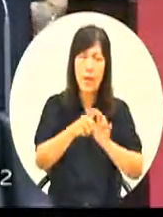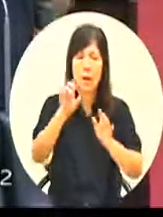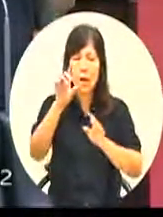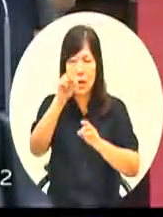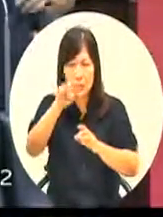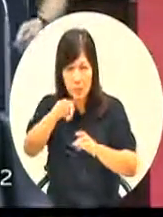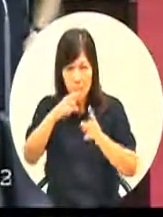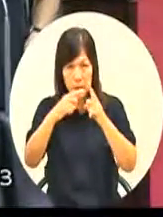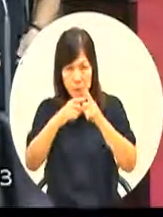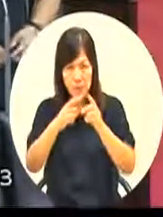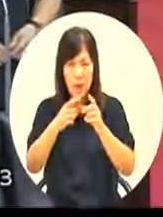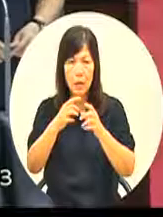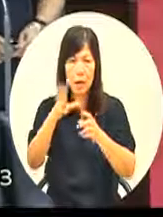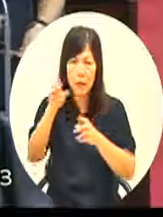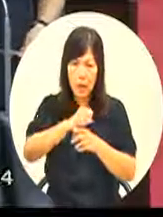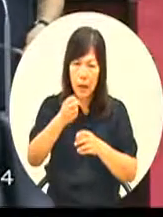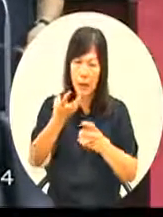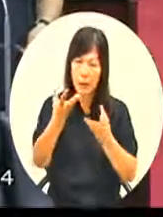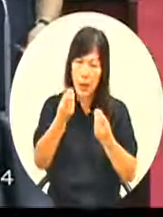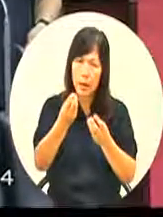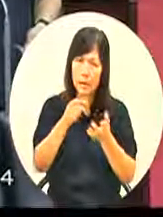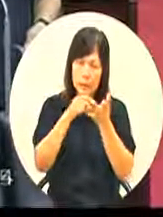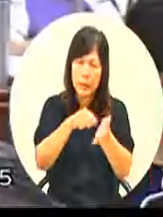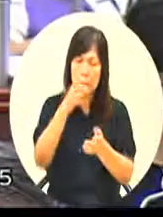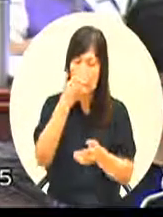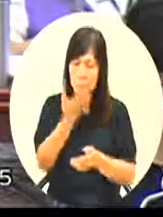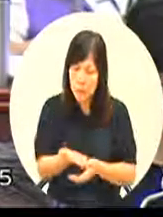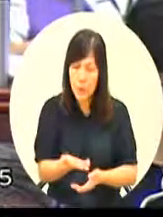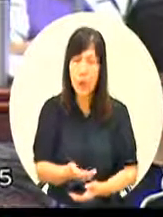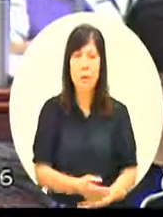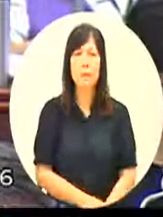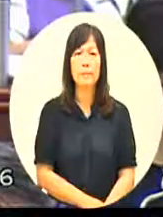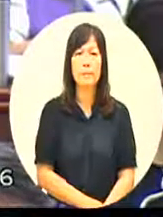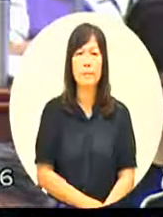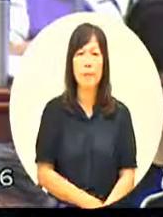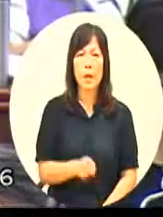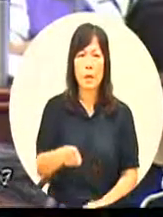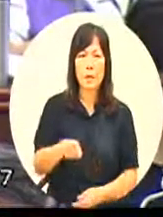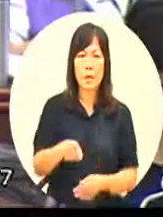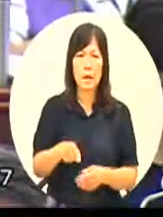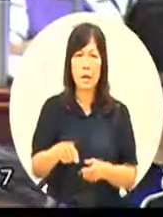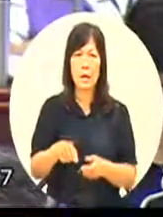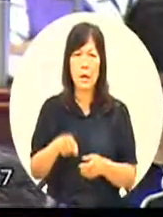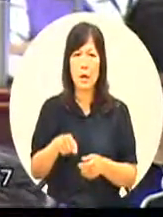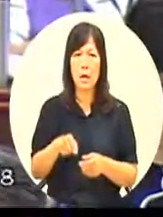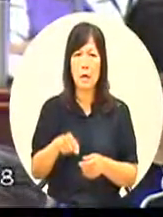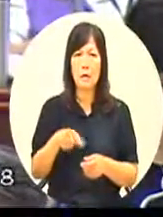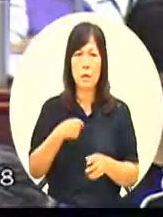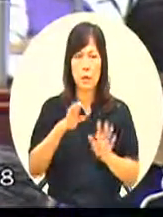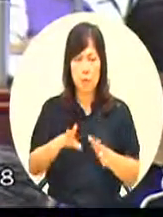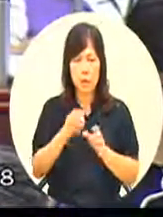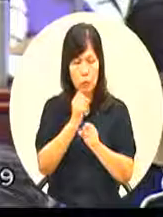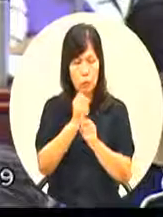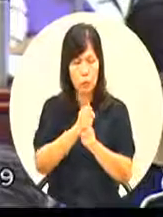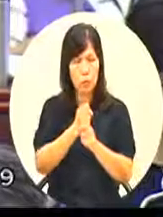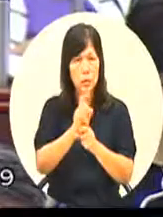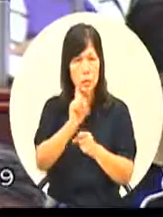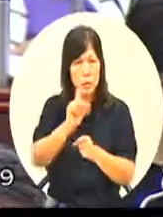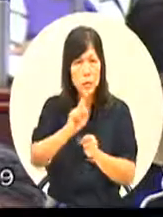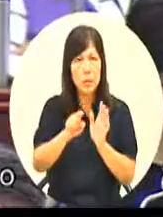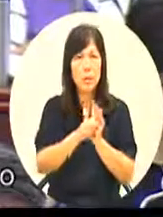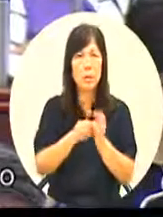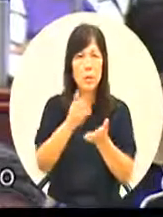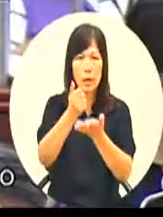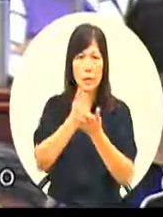跟你申请，有多少人没有拿到？ 其实这个部分大概都会是因为我们现在的做法是就是